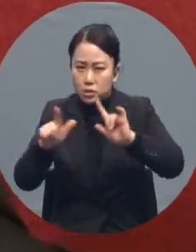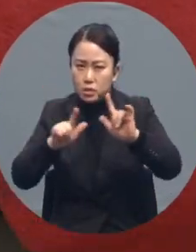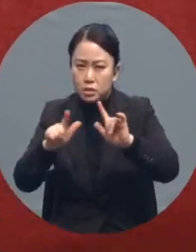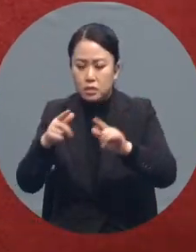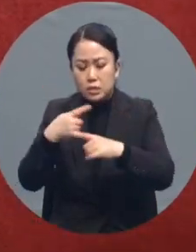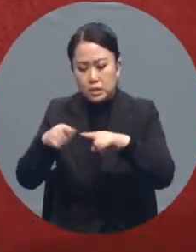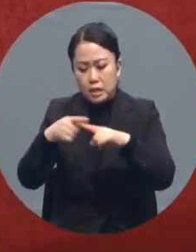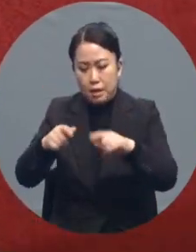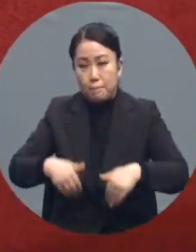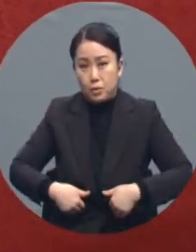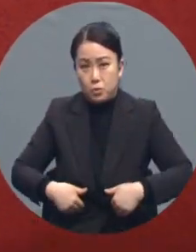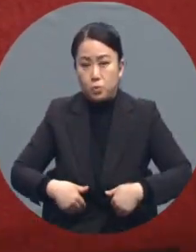뉴스 송광호입니다